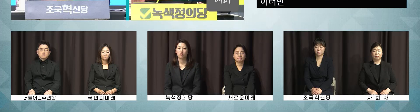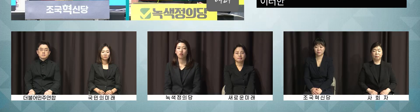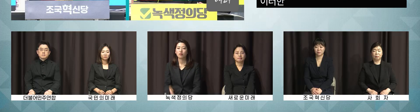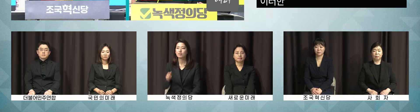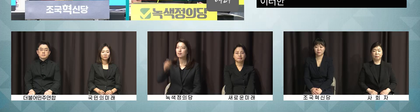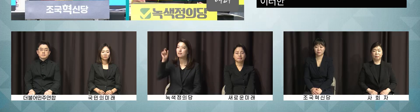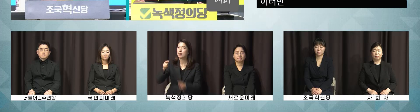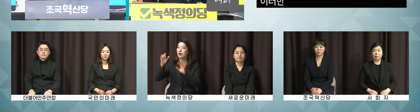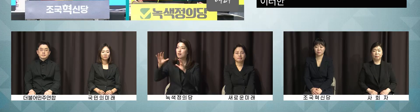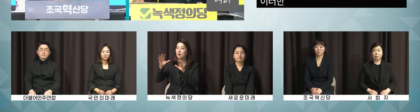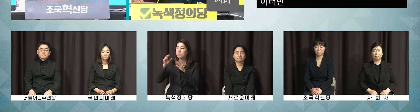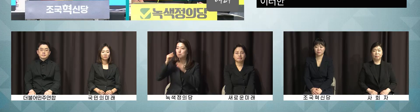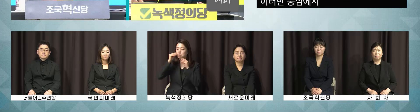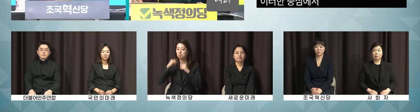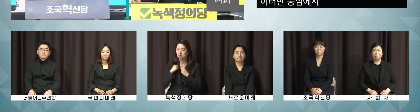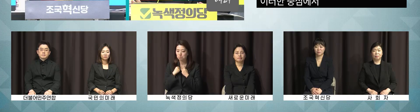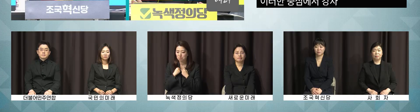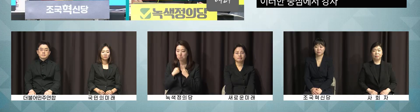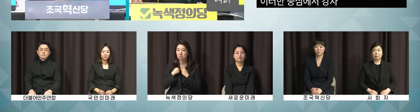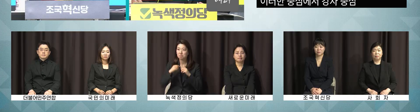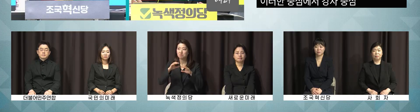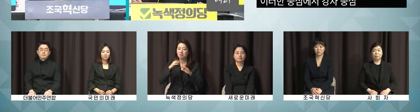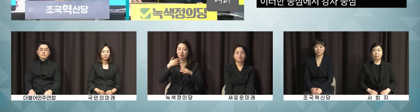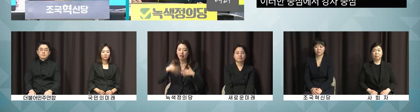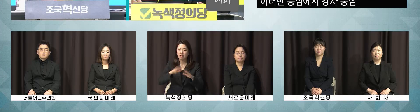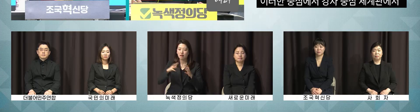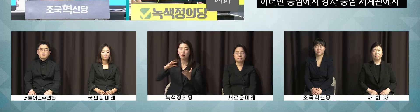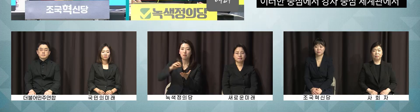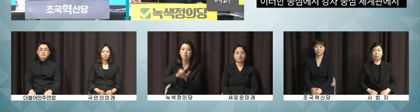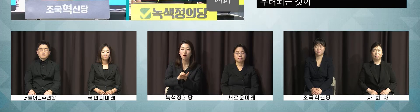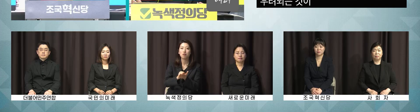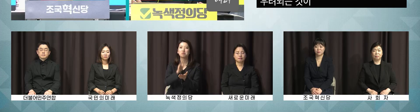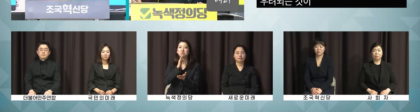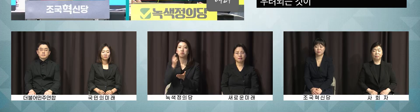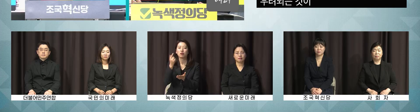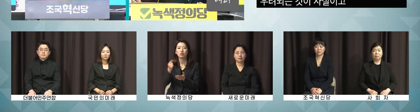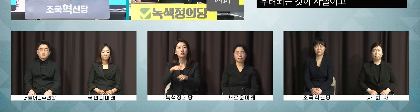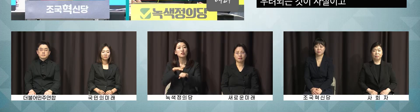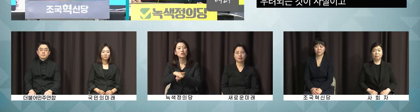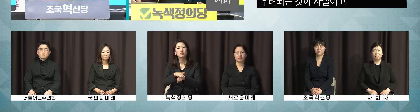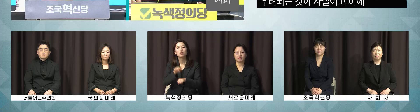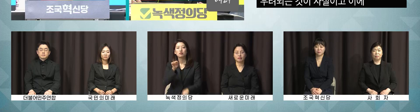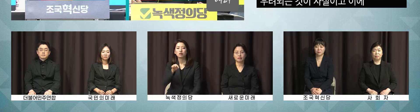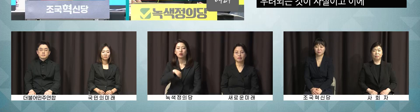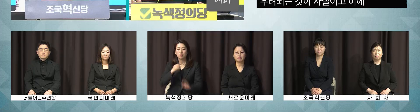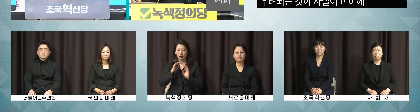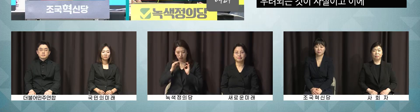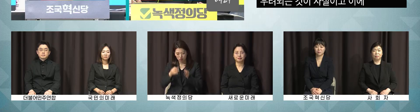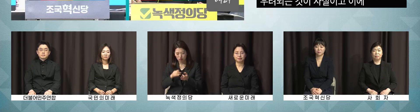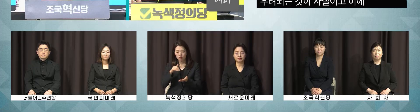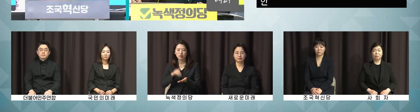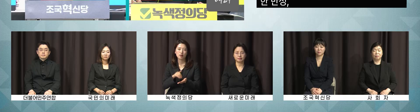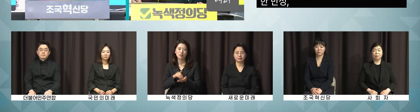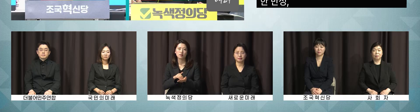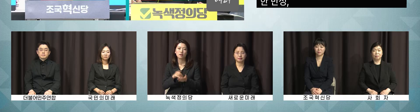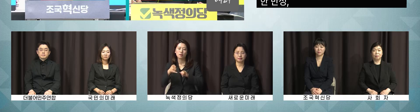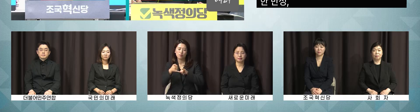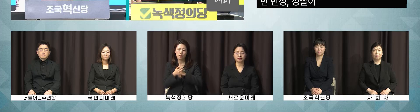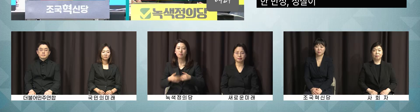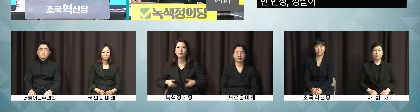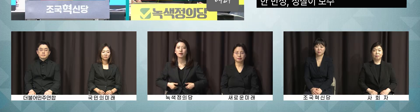세계관 말씀하신 그러한 태도들이 좀 우려되는 것이 사실이고요. 이에 관한 특별한 반성과 성찰이 보수